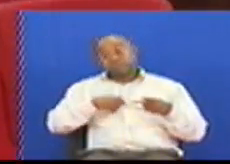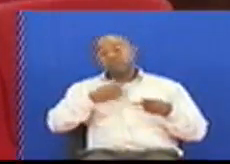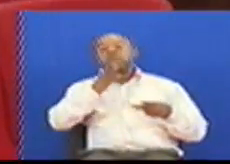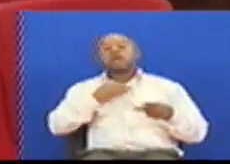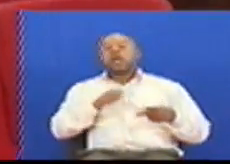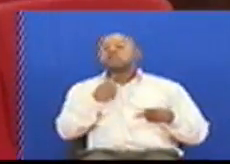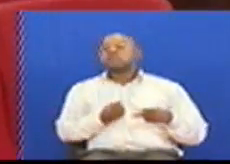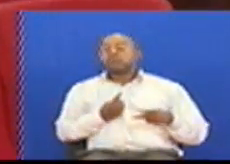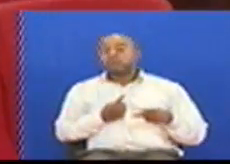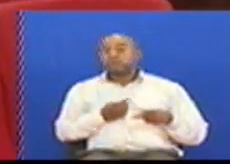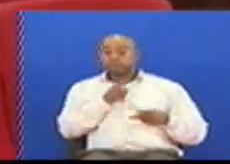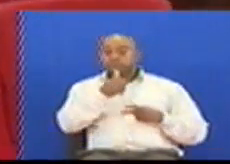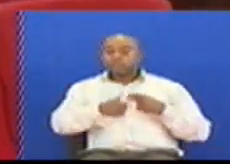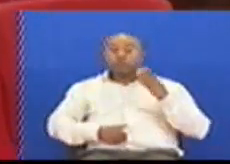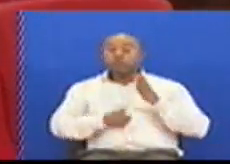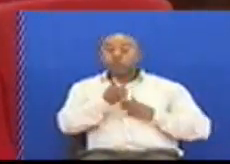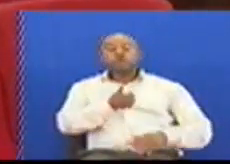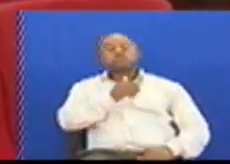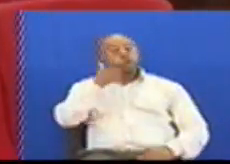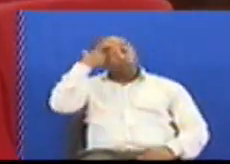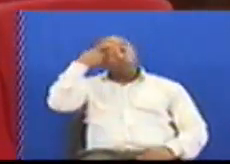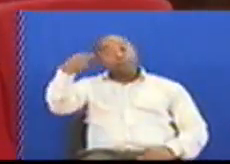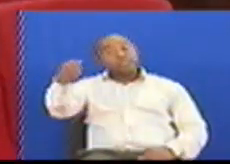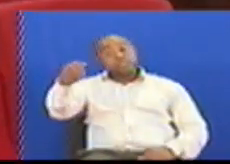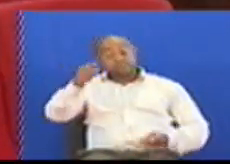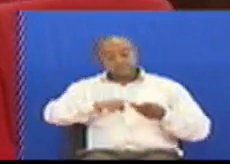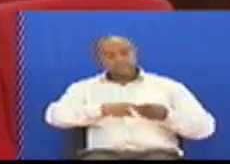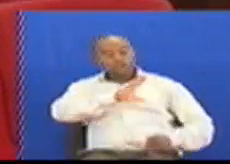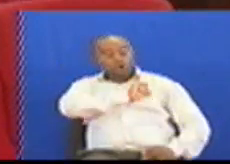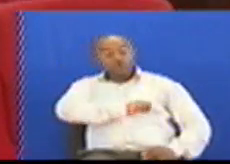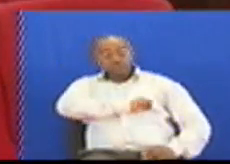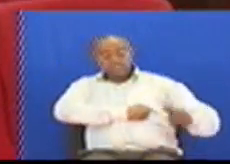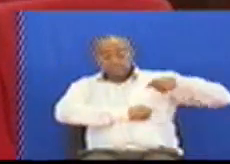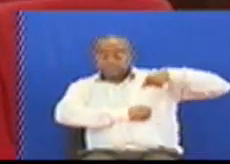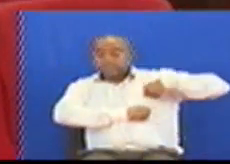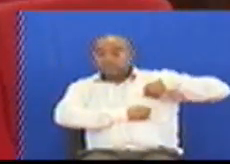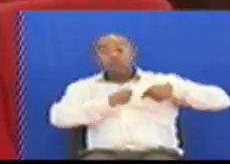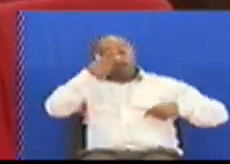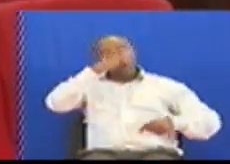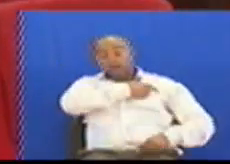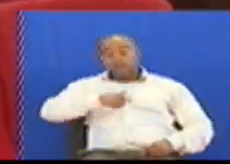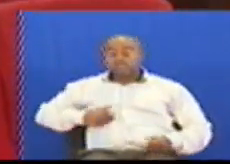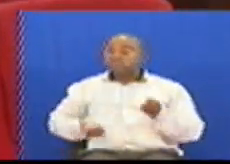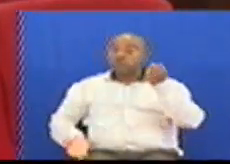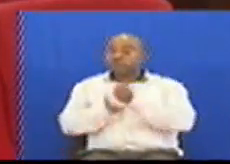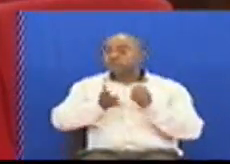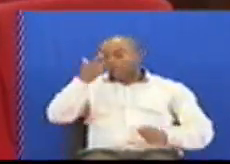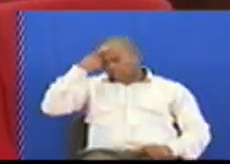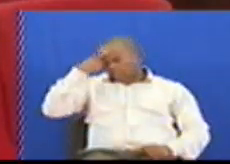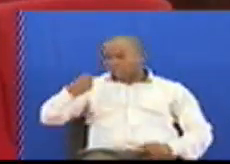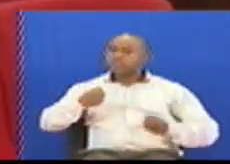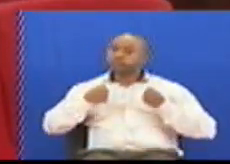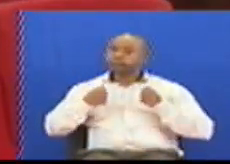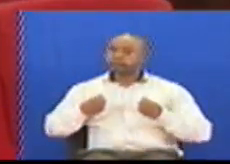niseme uongozi ni confidence. Rais Magufuli ana confidence. Alijua, alikuwa na malengo.